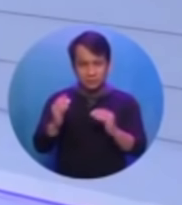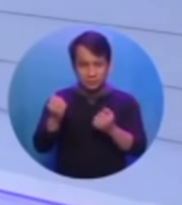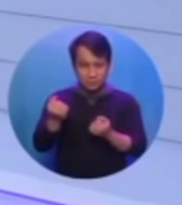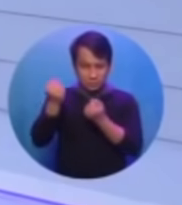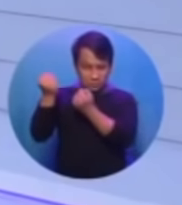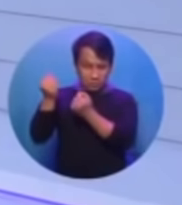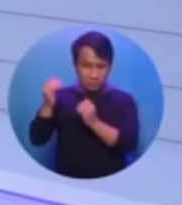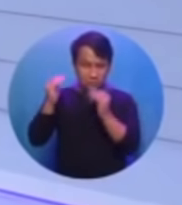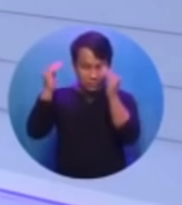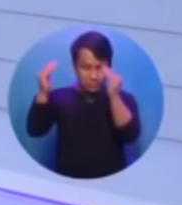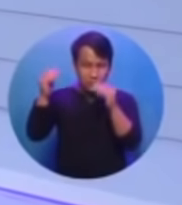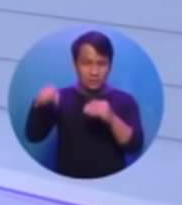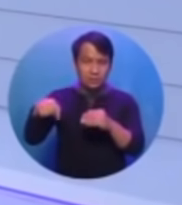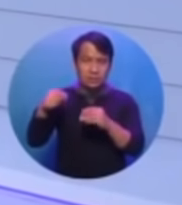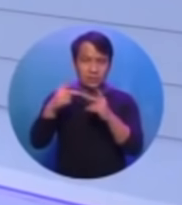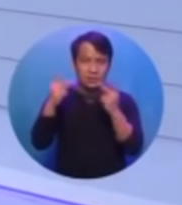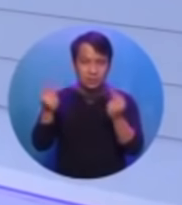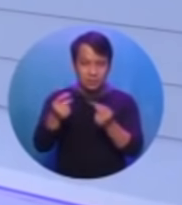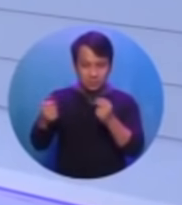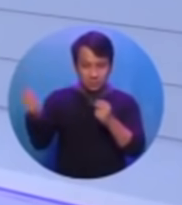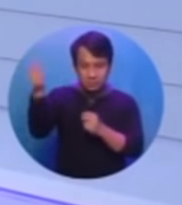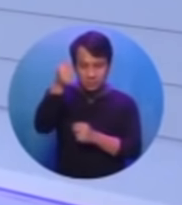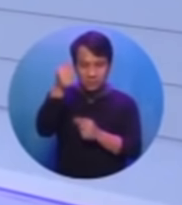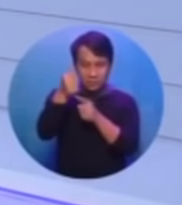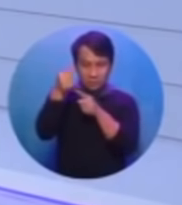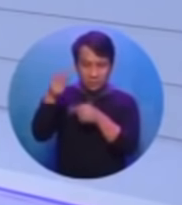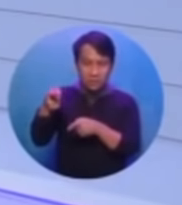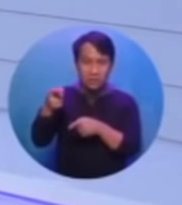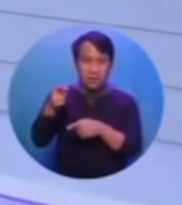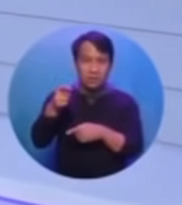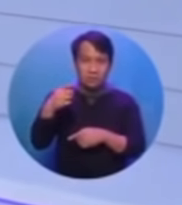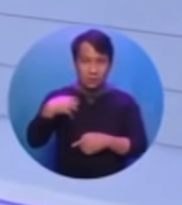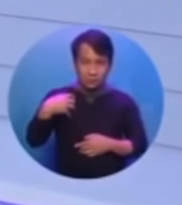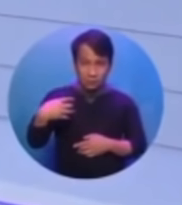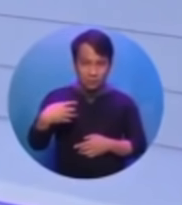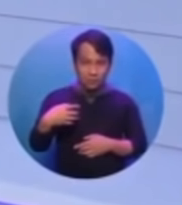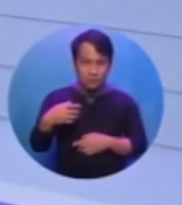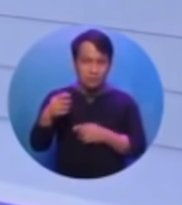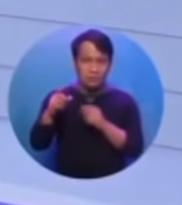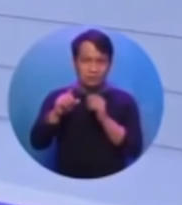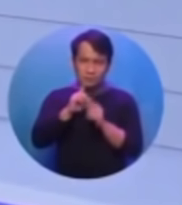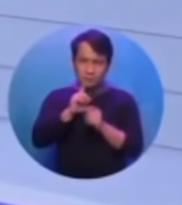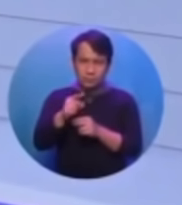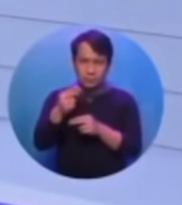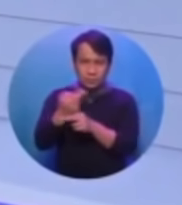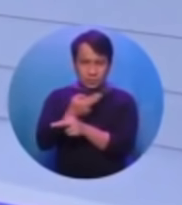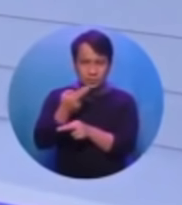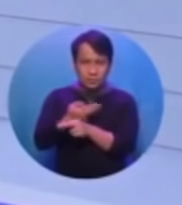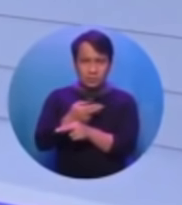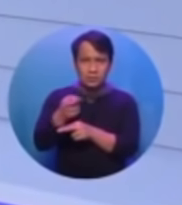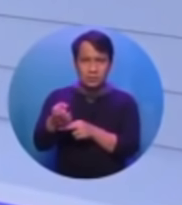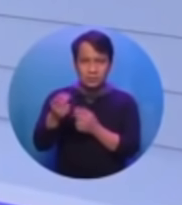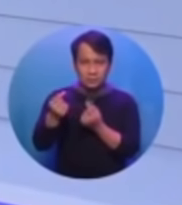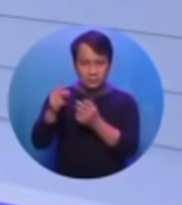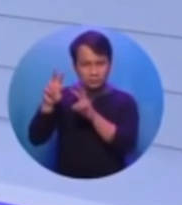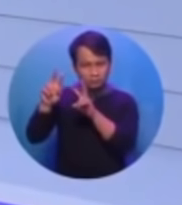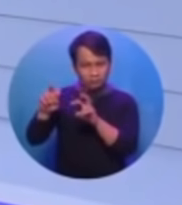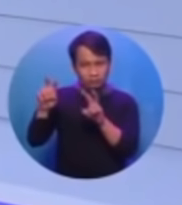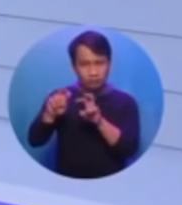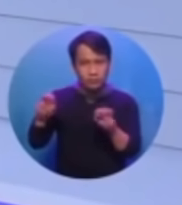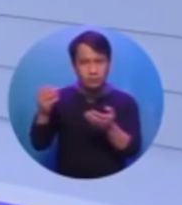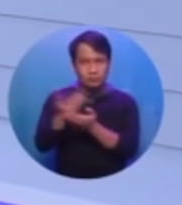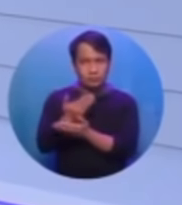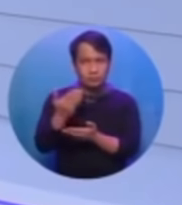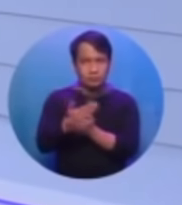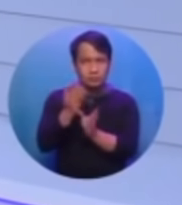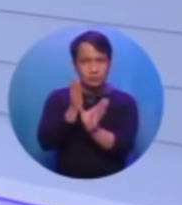kataas-taasan, sa Kamkrami, dapat on a regular basis, merong ginagawang